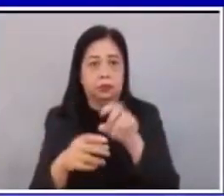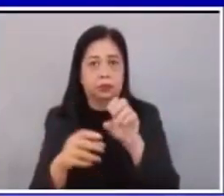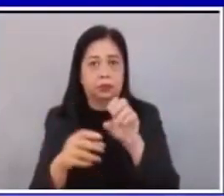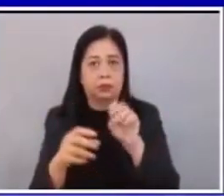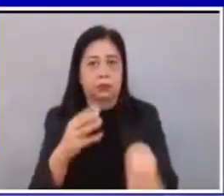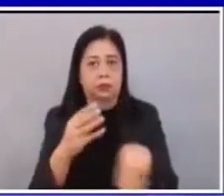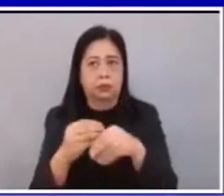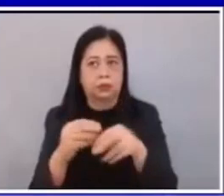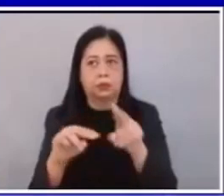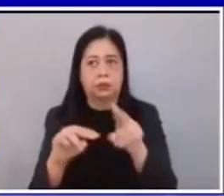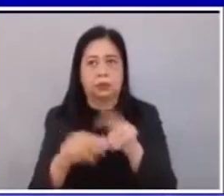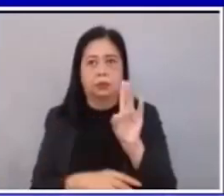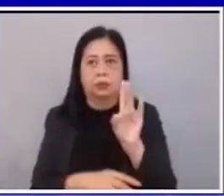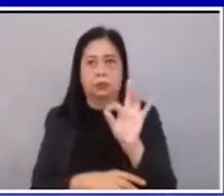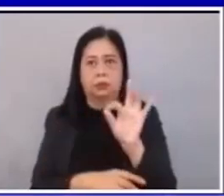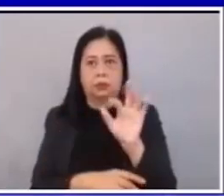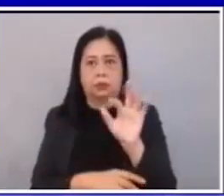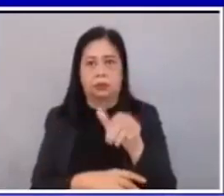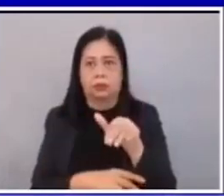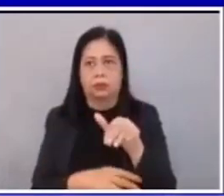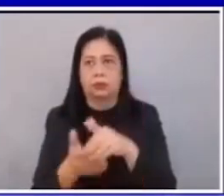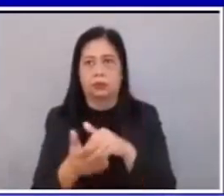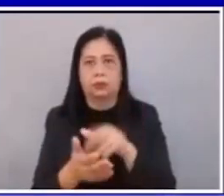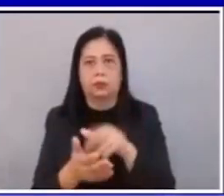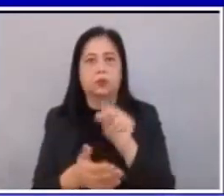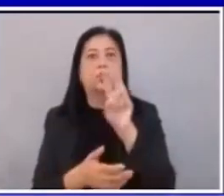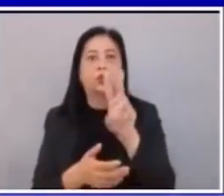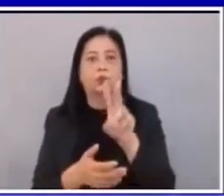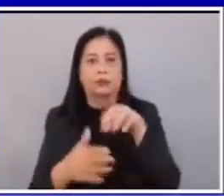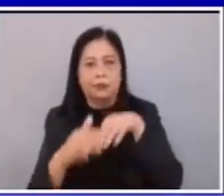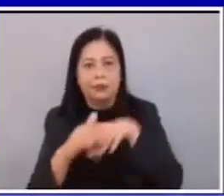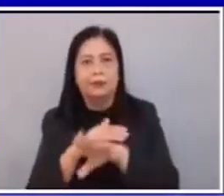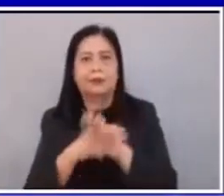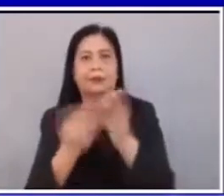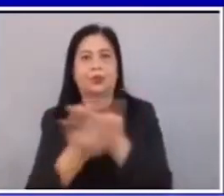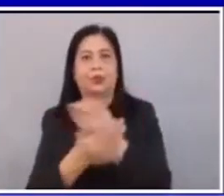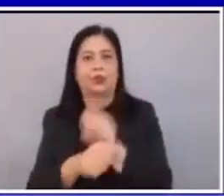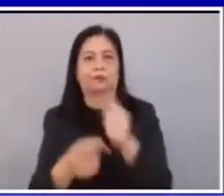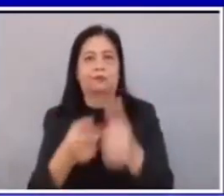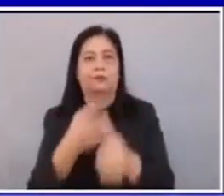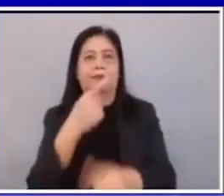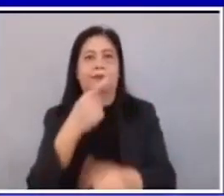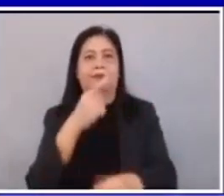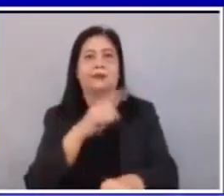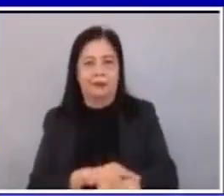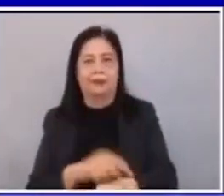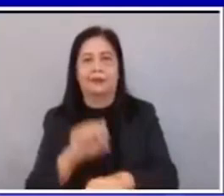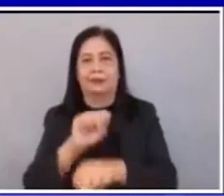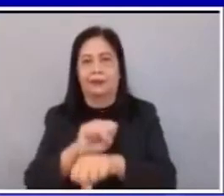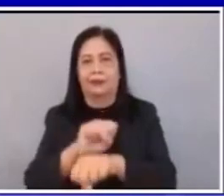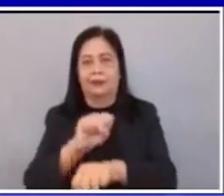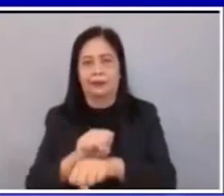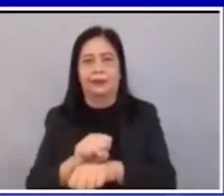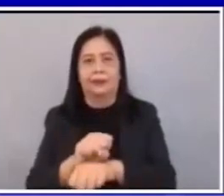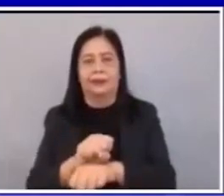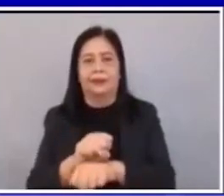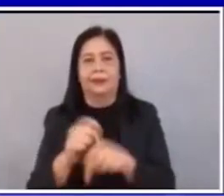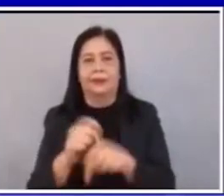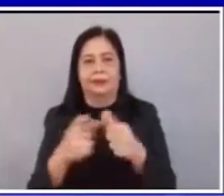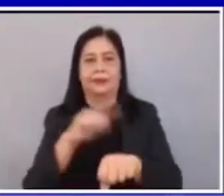mga 79,000, ito yung mga new entrants, yung first time na pumasok sa labor force, no?